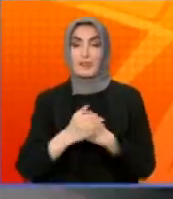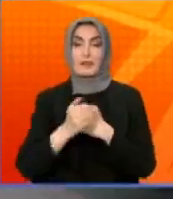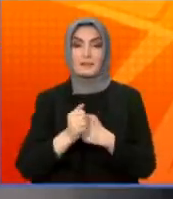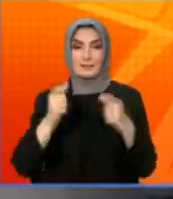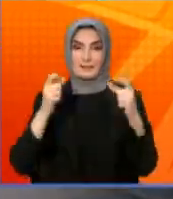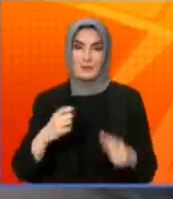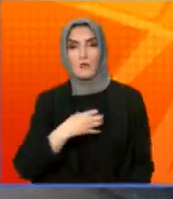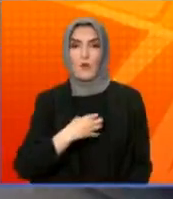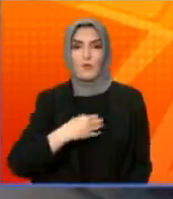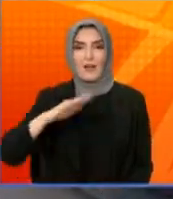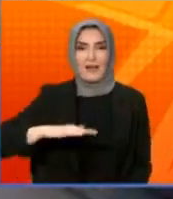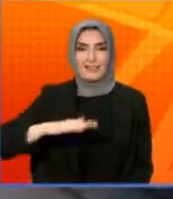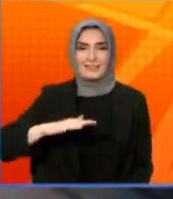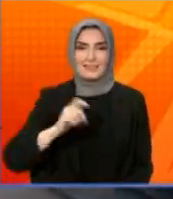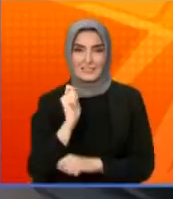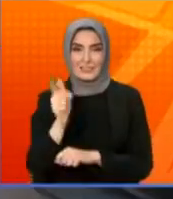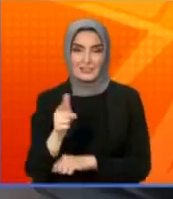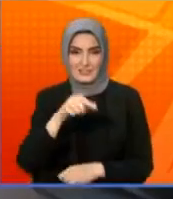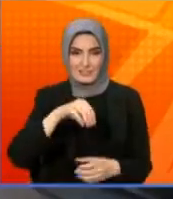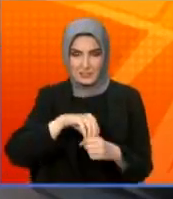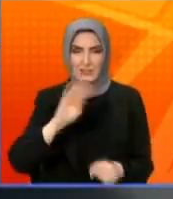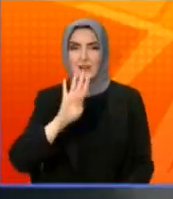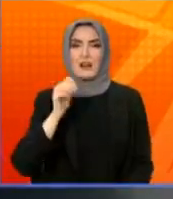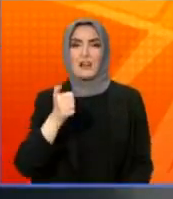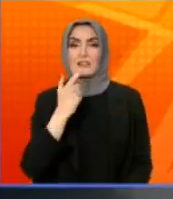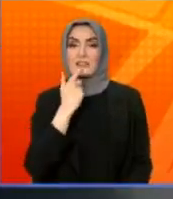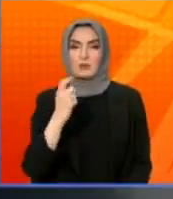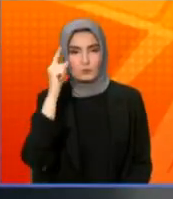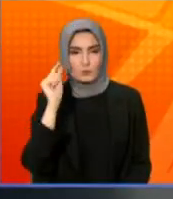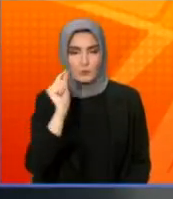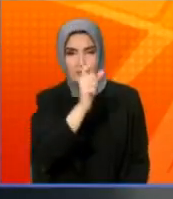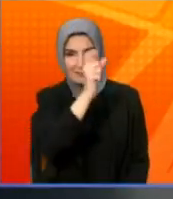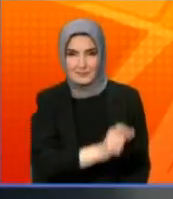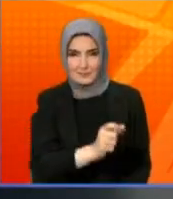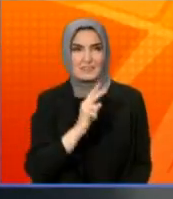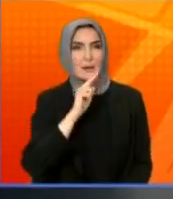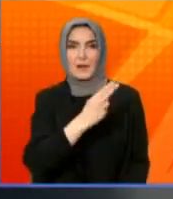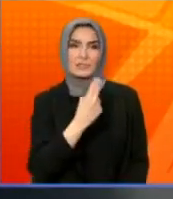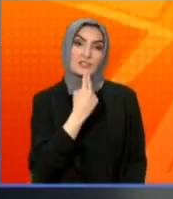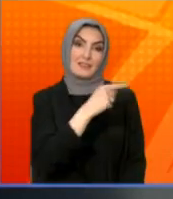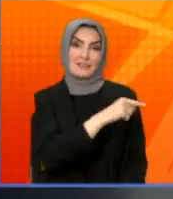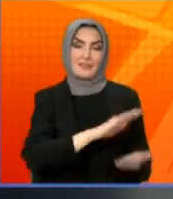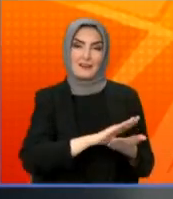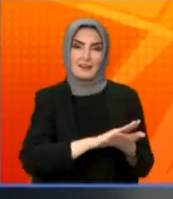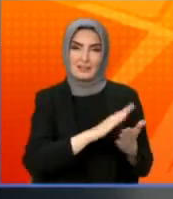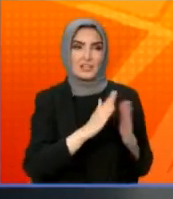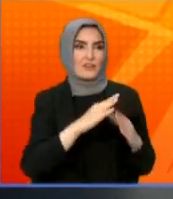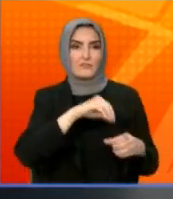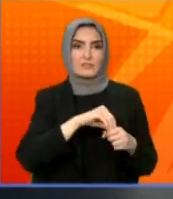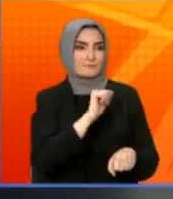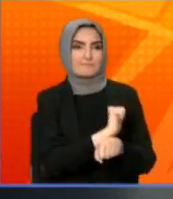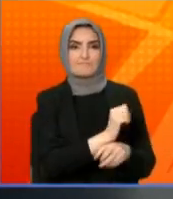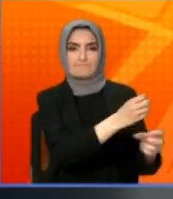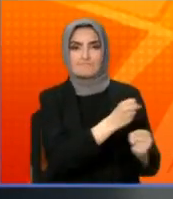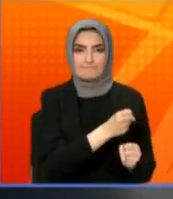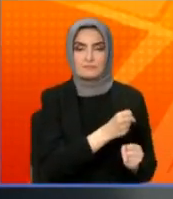Antalya'nın Konyaaltı ilçesinde 46 yaşındaki şüpheli yabancı uyruklu kadın arkadaşını evinde rehin aldı. Ölümle tehdit